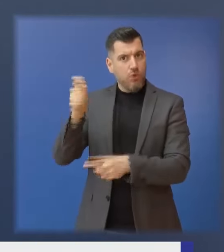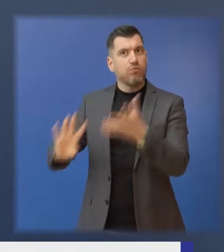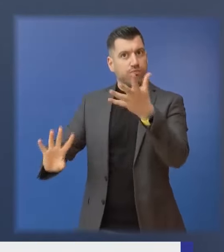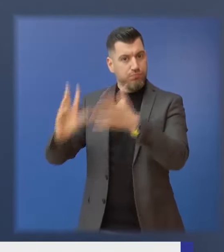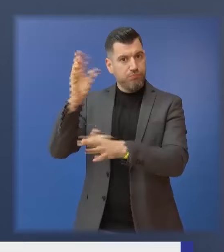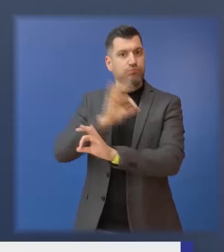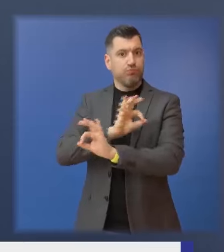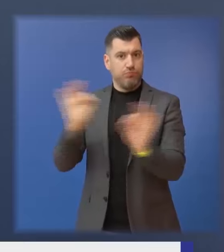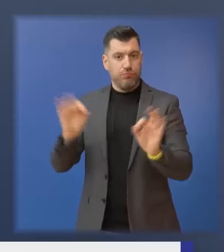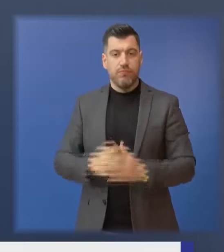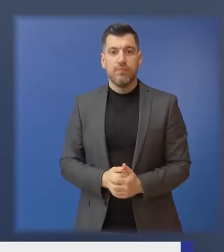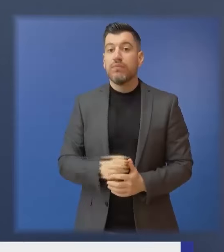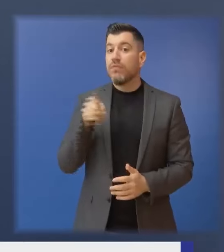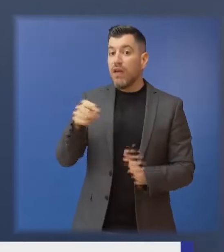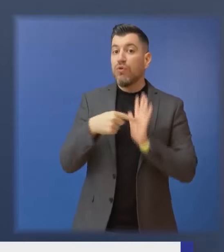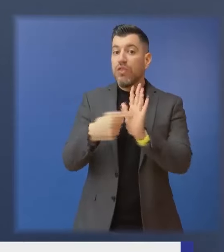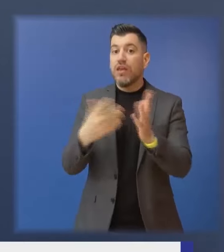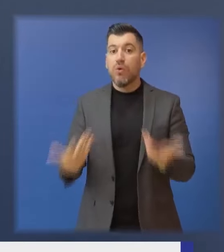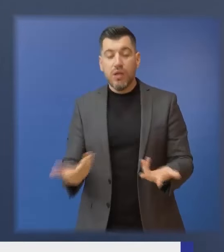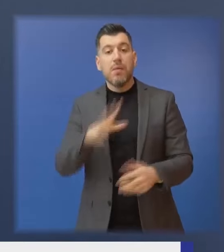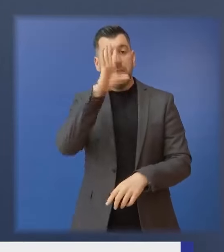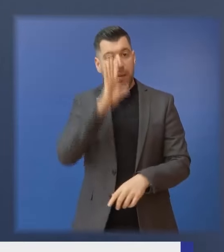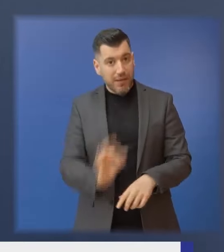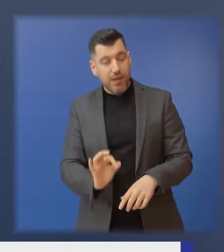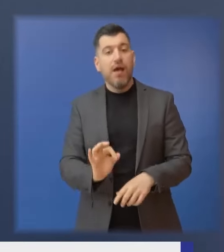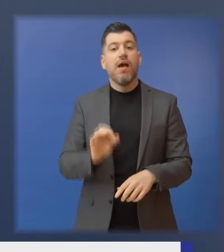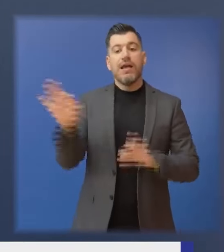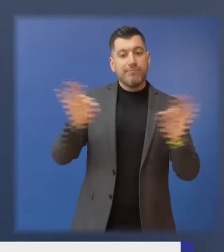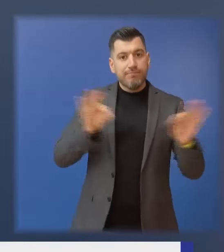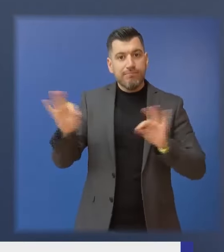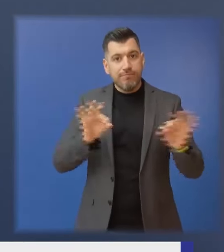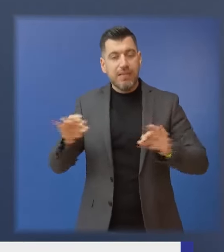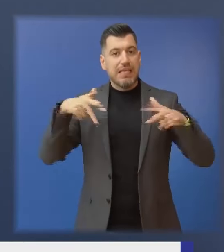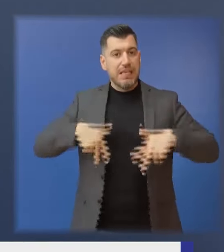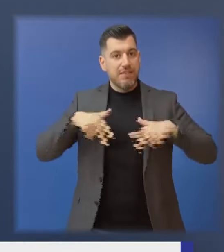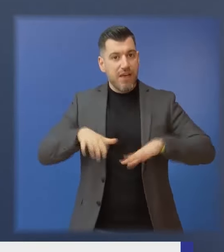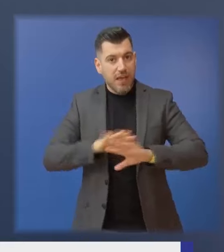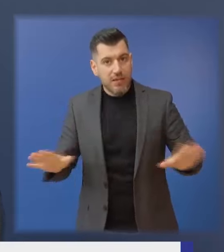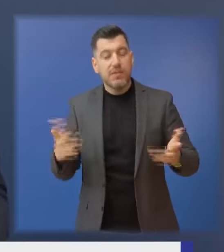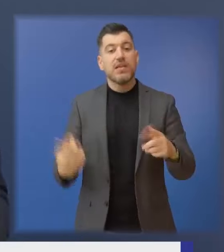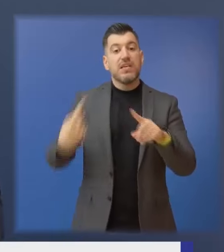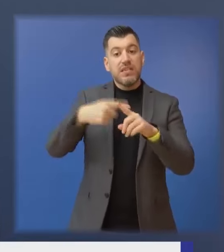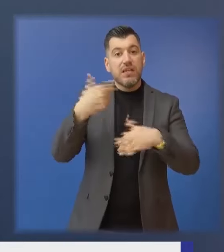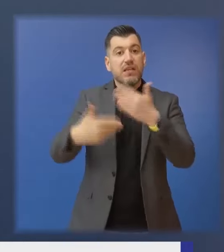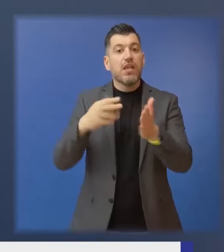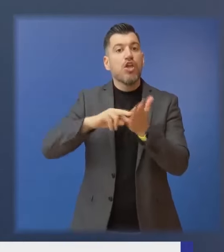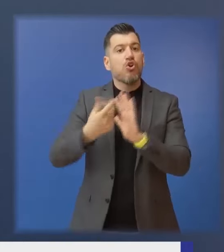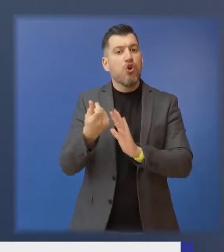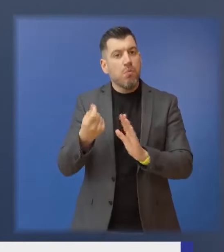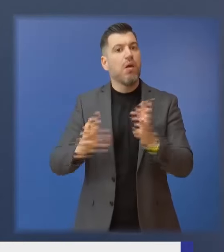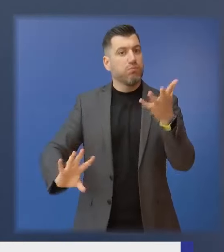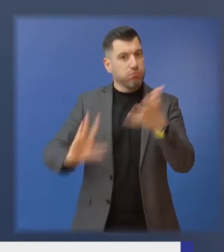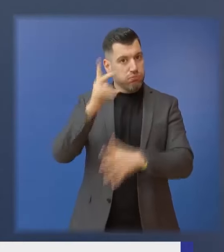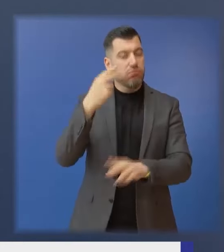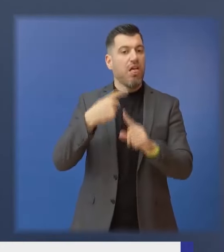επιβεβαιώνει για μία ακόμα φορά την αποδοτικότητα της πολιτικής της ελληνικής κυβέρνησης και της θετικές προοπτικές της ελληνικής οικονομίας η